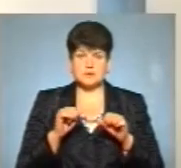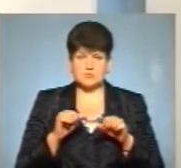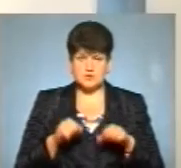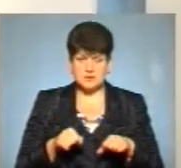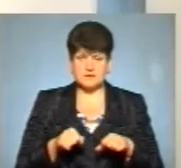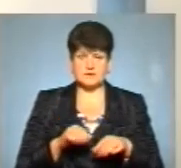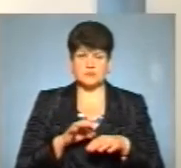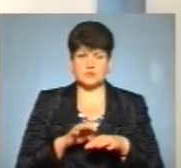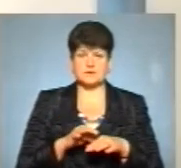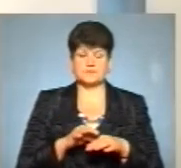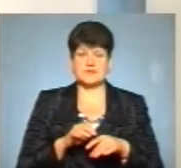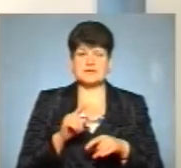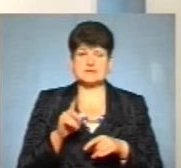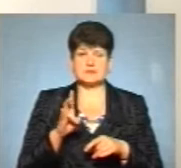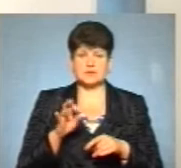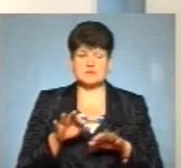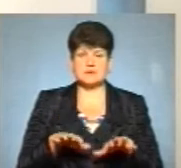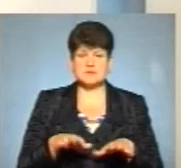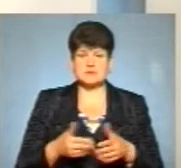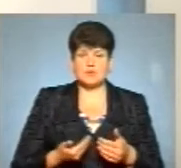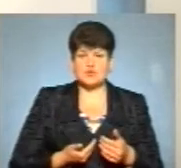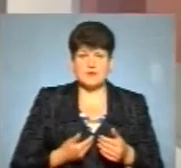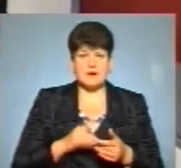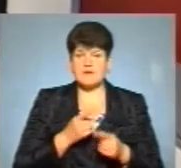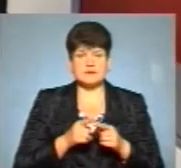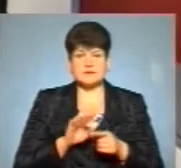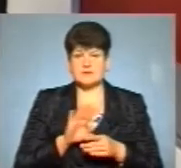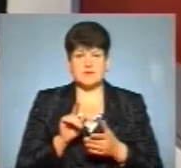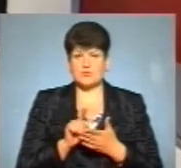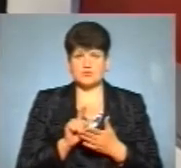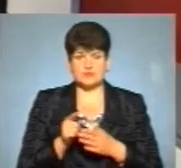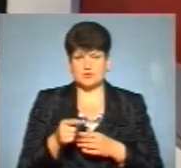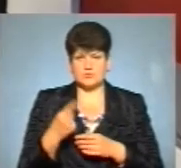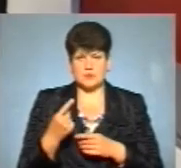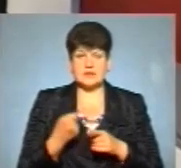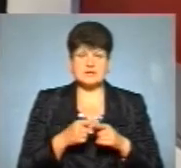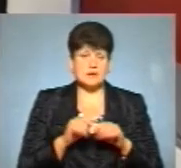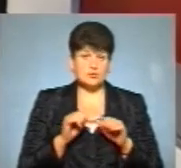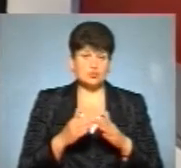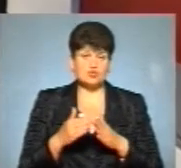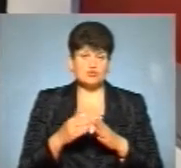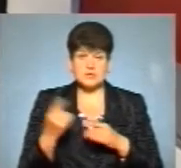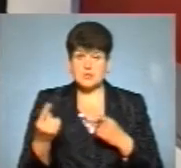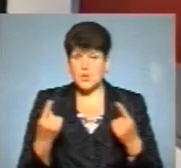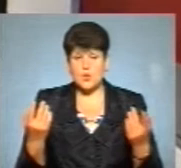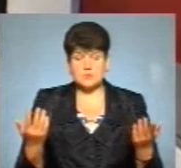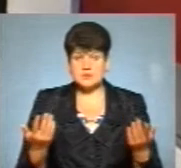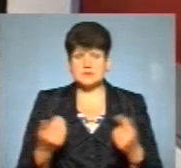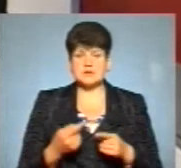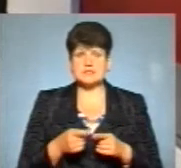проходити ЗНО за місцем проживання. А це не обов'язково Тернопільська область, це може бути сусідні області, і вони